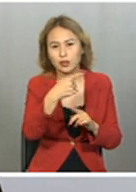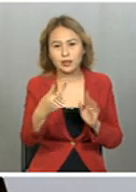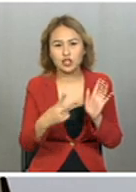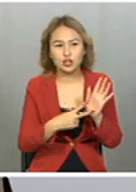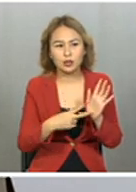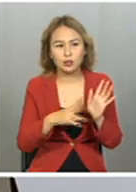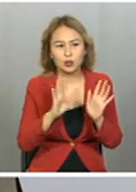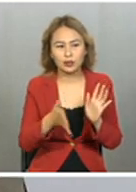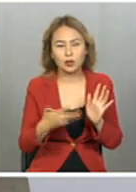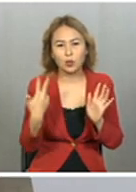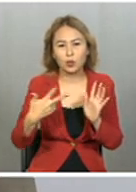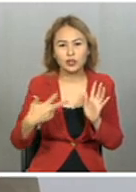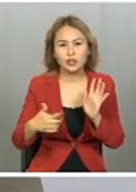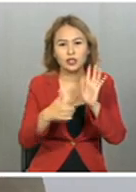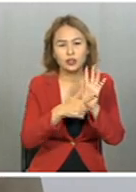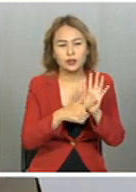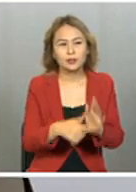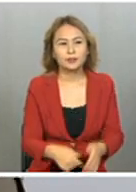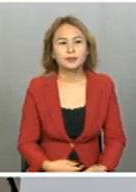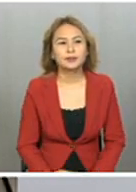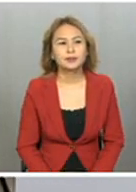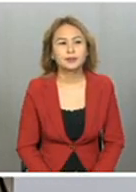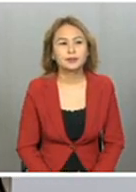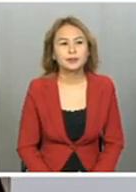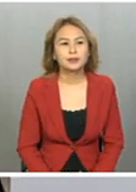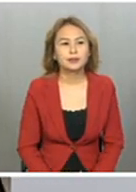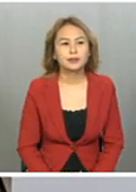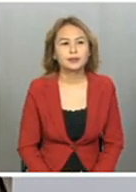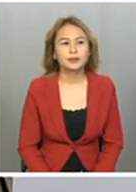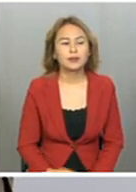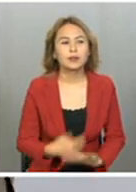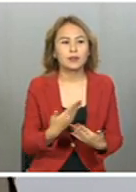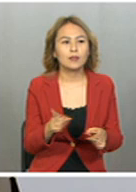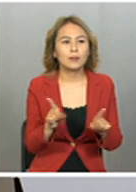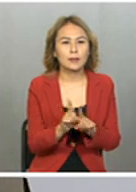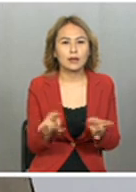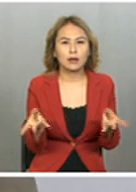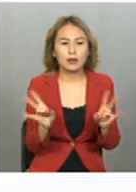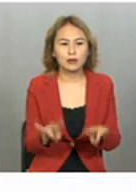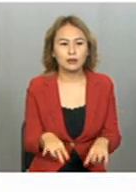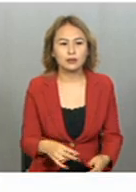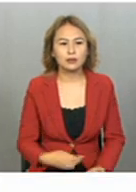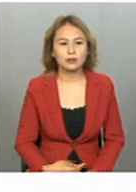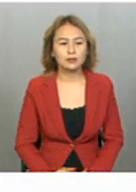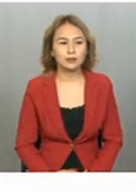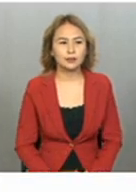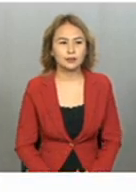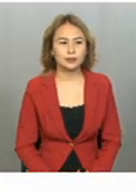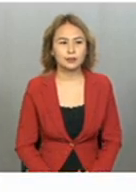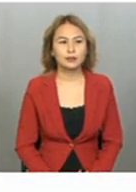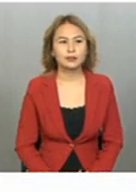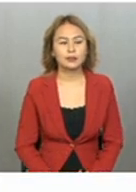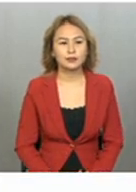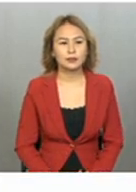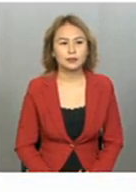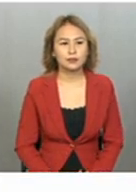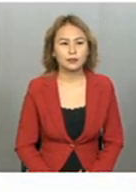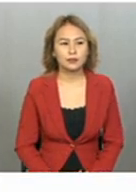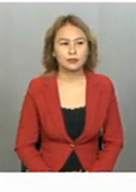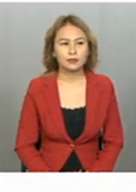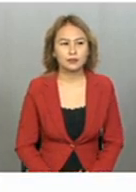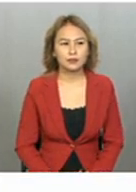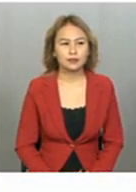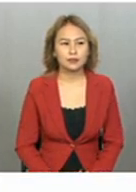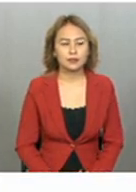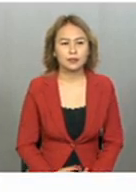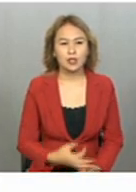Сонда 30-дан 7. Бұл бізде не болды? Бұл бізде қымыздың қалғаны. Жақсы. Олай болса,